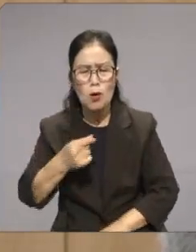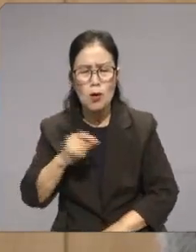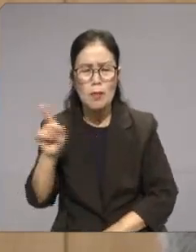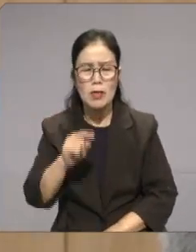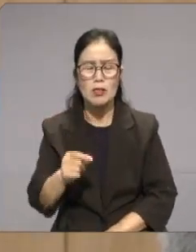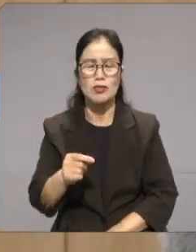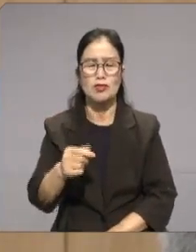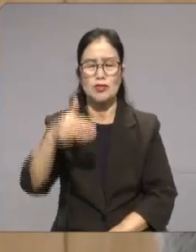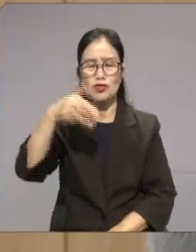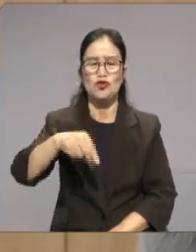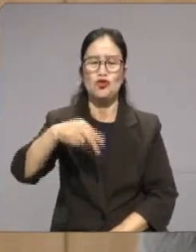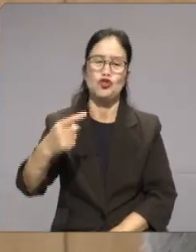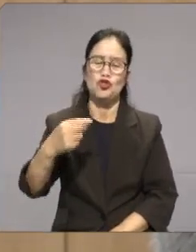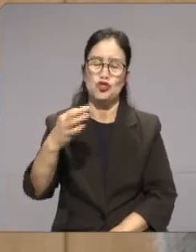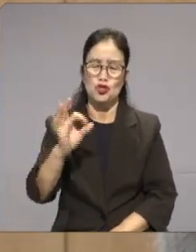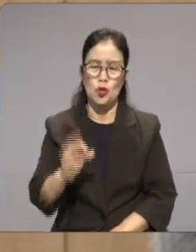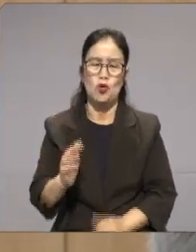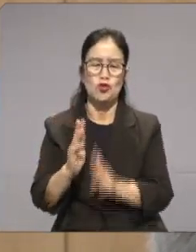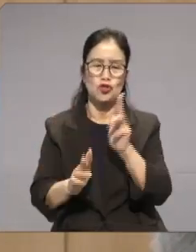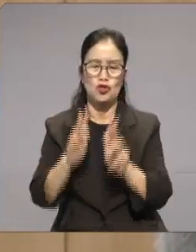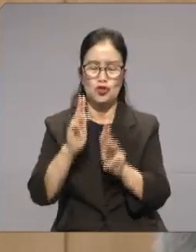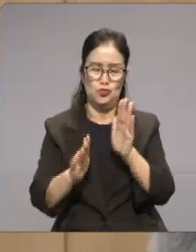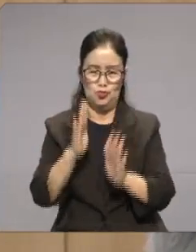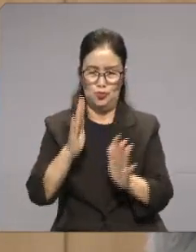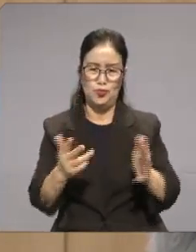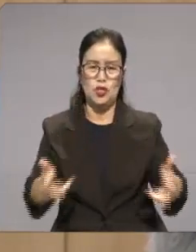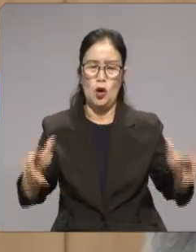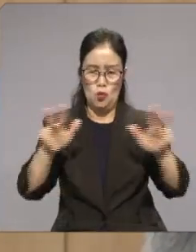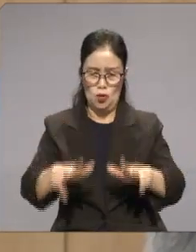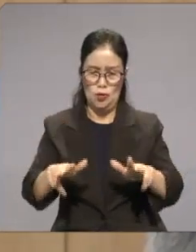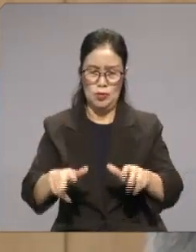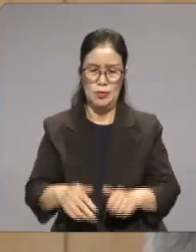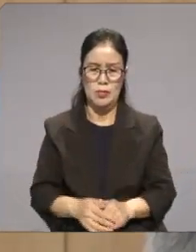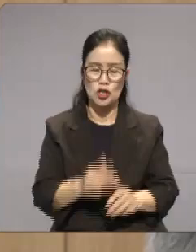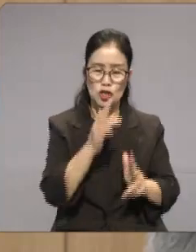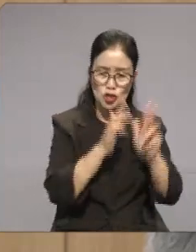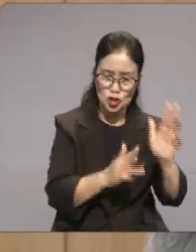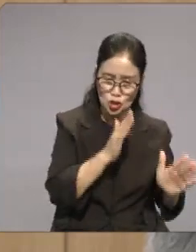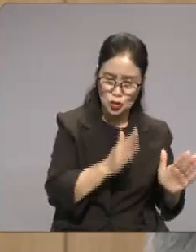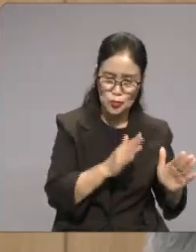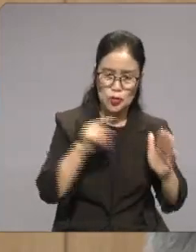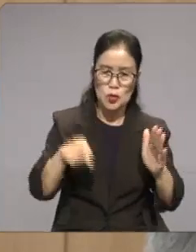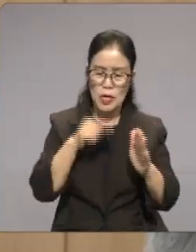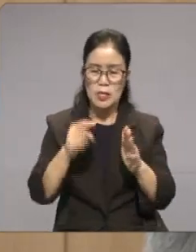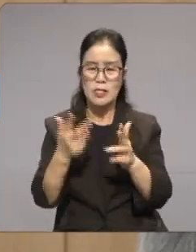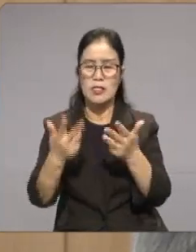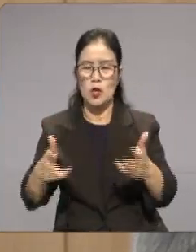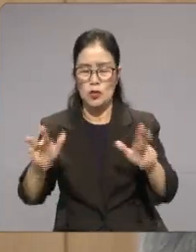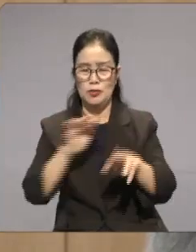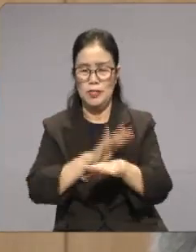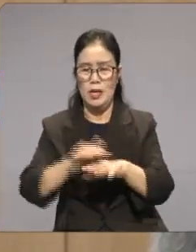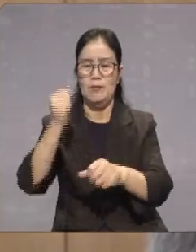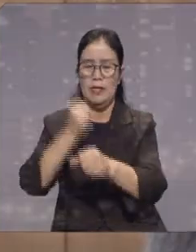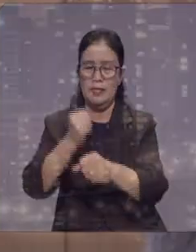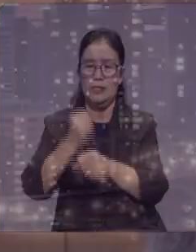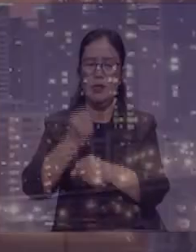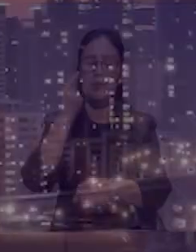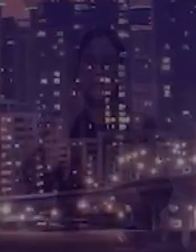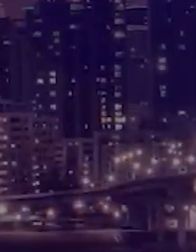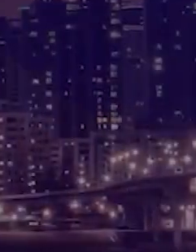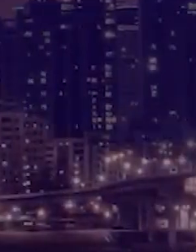숲 공원이었습니다. 이것을 숲 정원으로, 숲 속에 있는 정원으로 잘 만들어 보겠습니다.